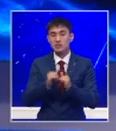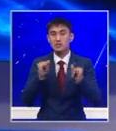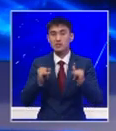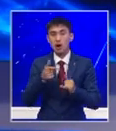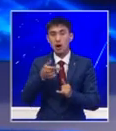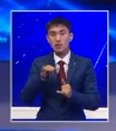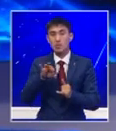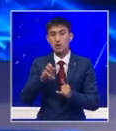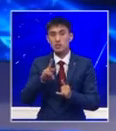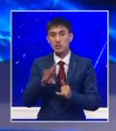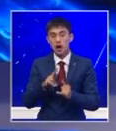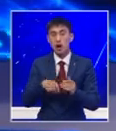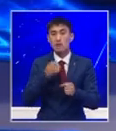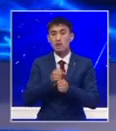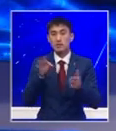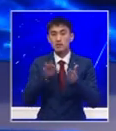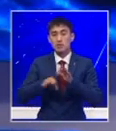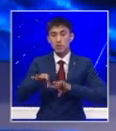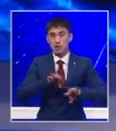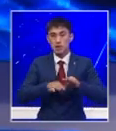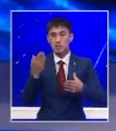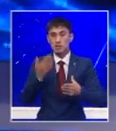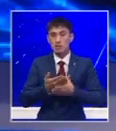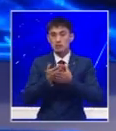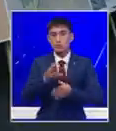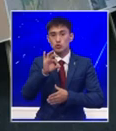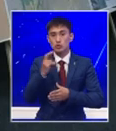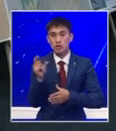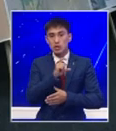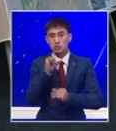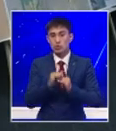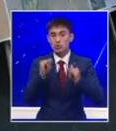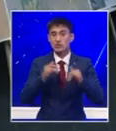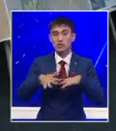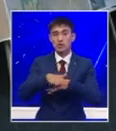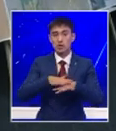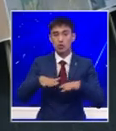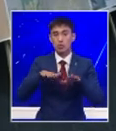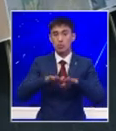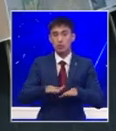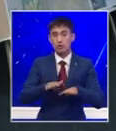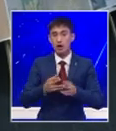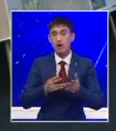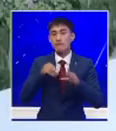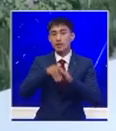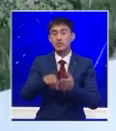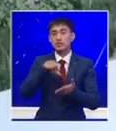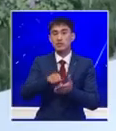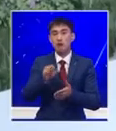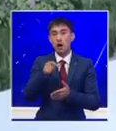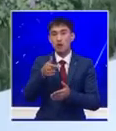развитии агломерации. Основная цель проекта – содействие социально-экономическому развитию населенных пунктов, входящие в